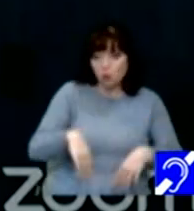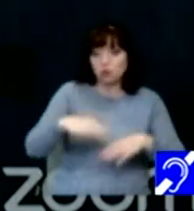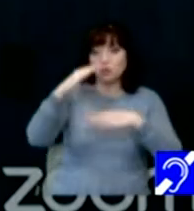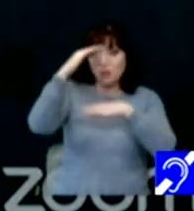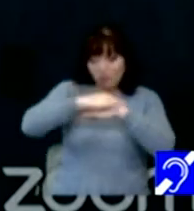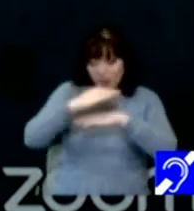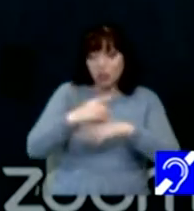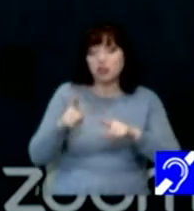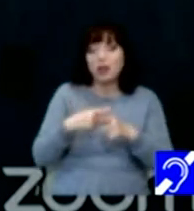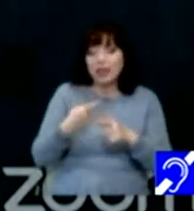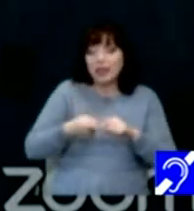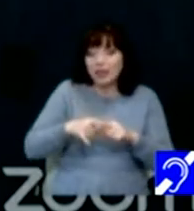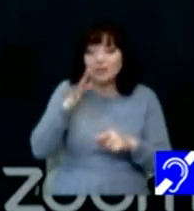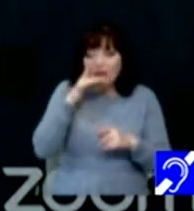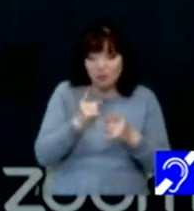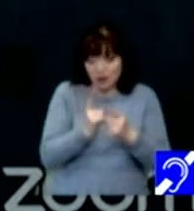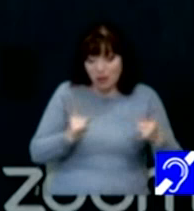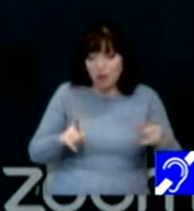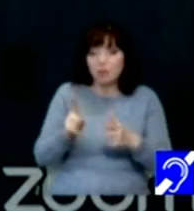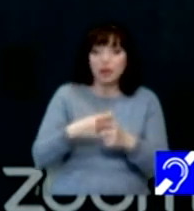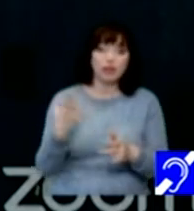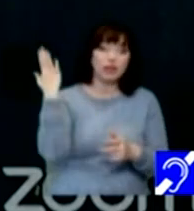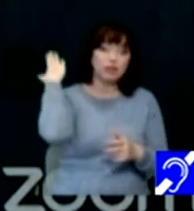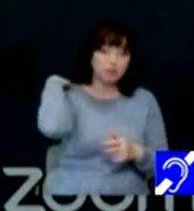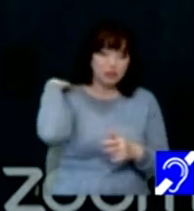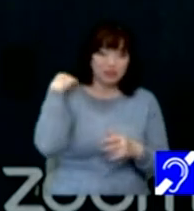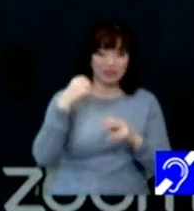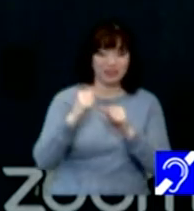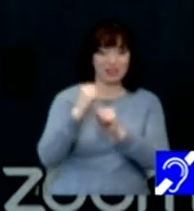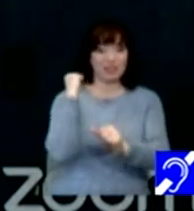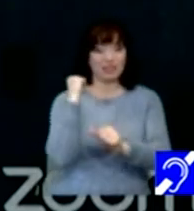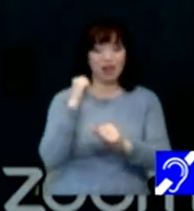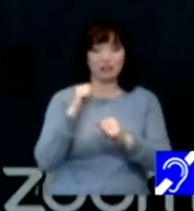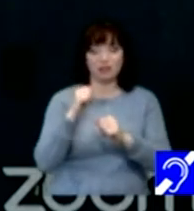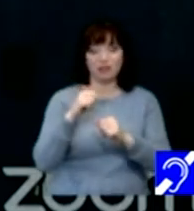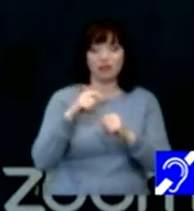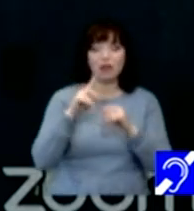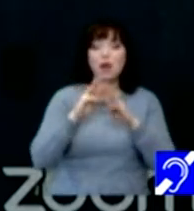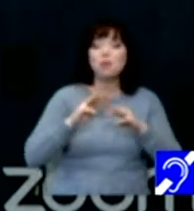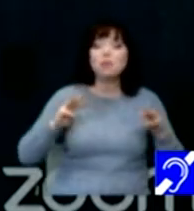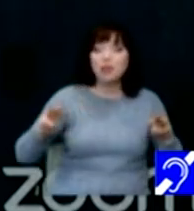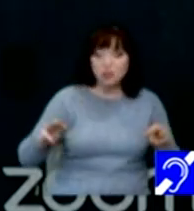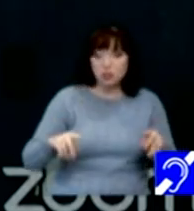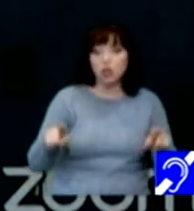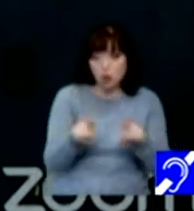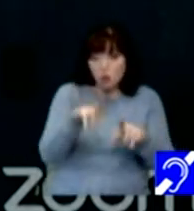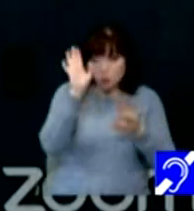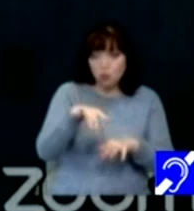în această perioadă. Și în spatele guvernului, unde seara nu mai este niciun guvernant, la fel să devină